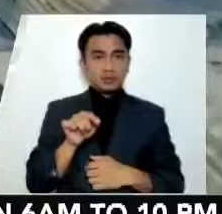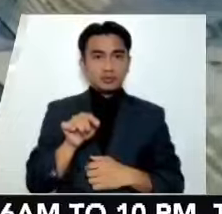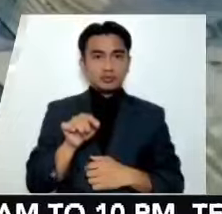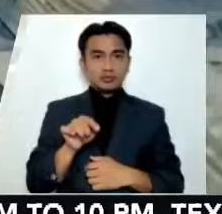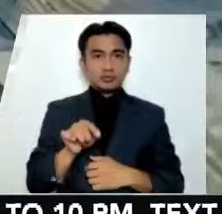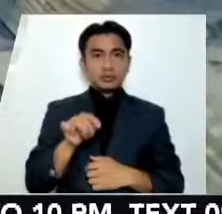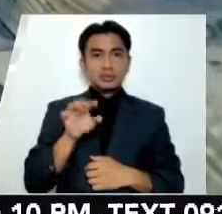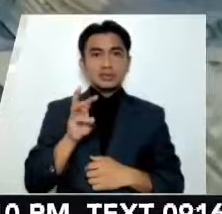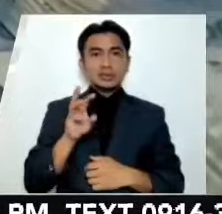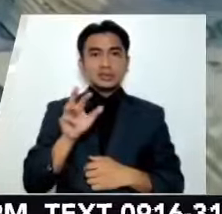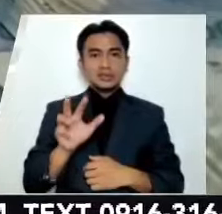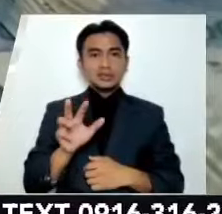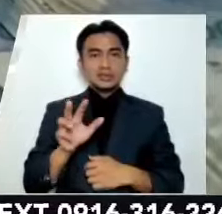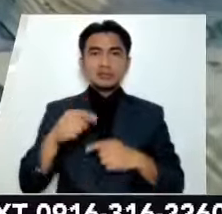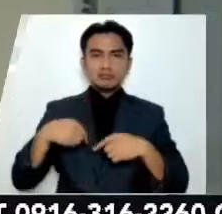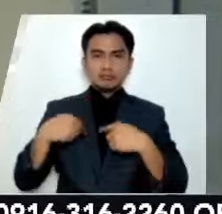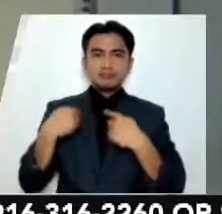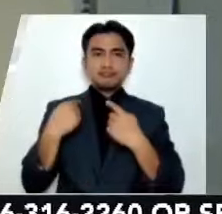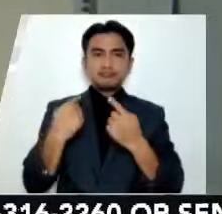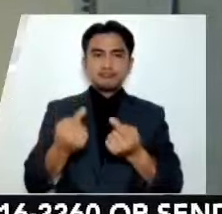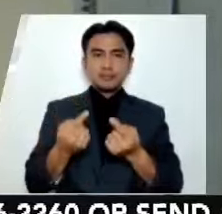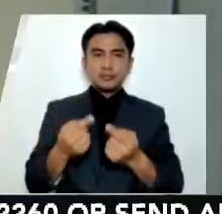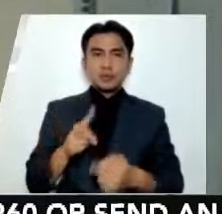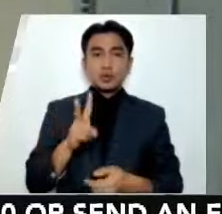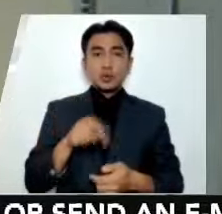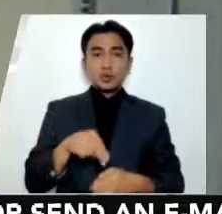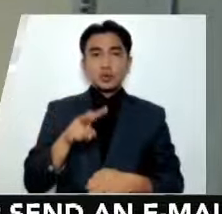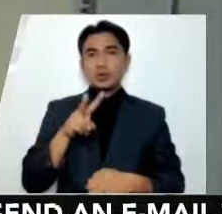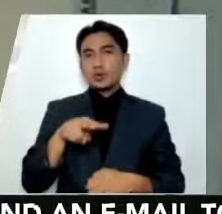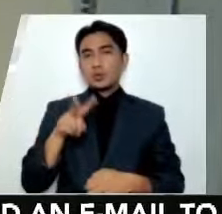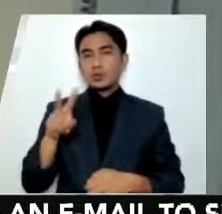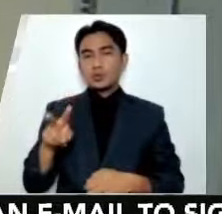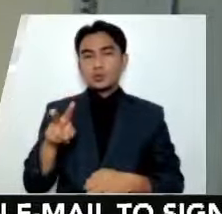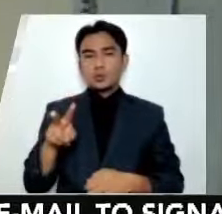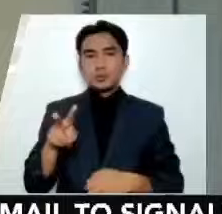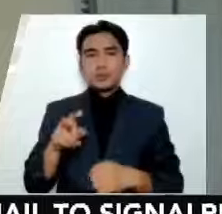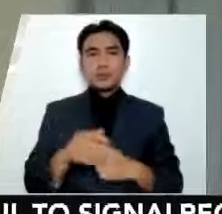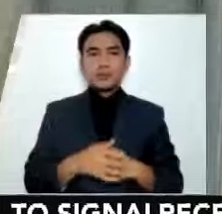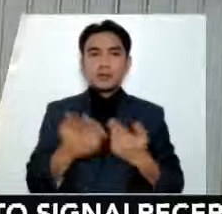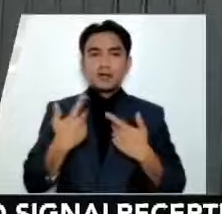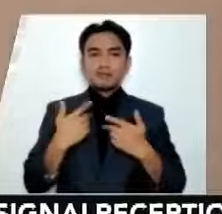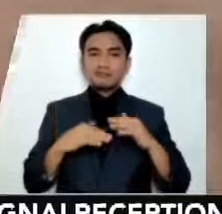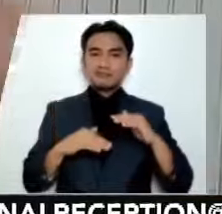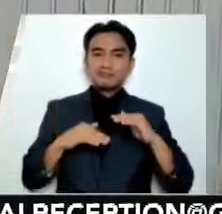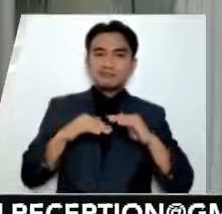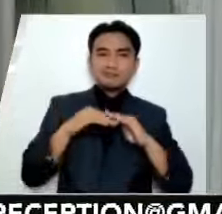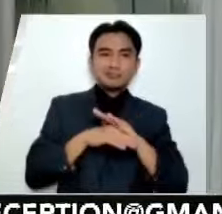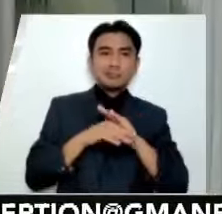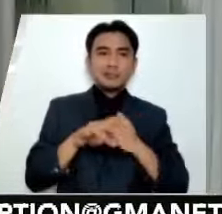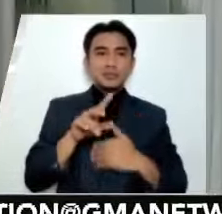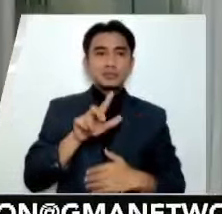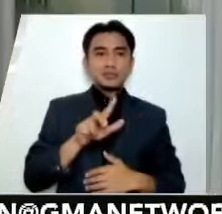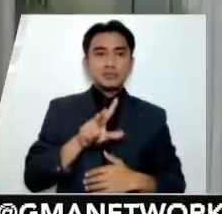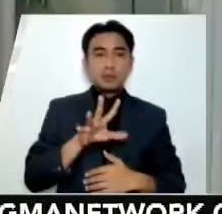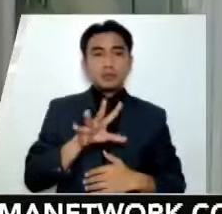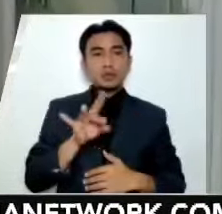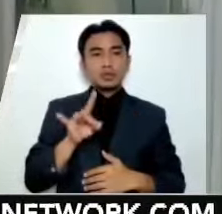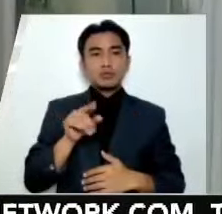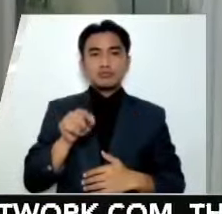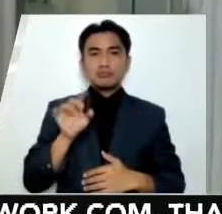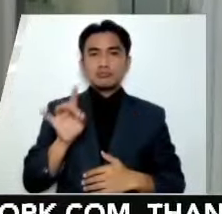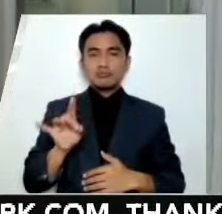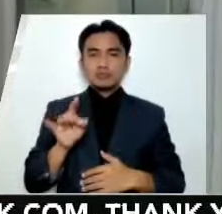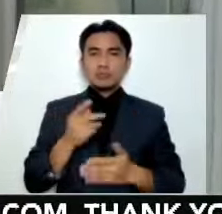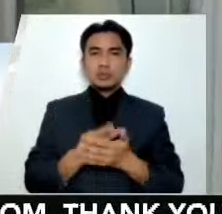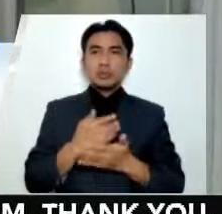piso mula November 3, 2022 kung kailan sumadsad sa 58.8 ang piso kontra dolyar. Paborman para sa ilang kaanak